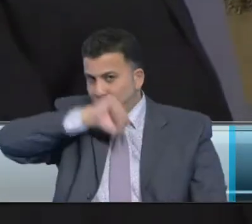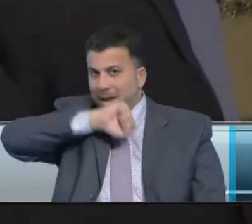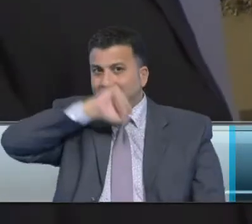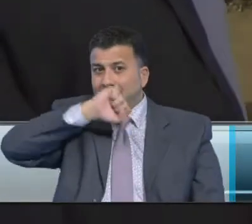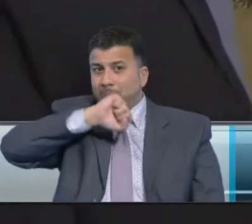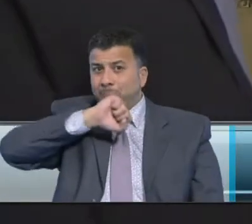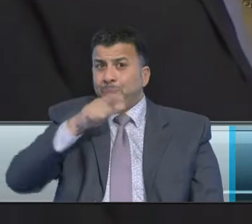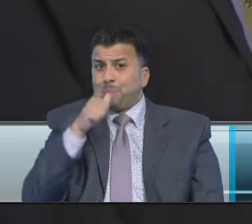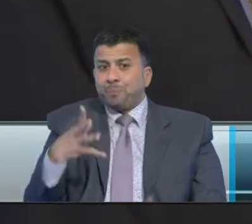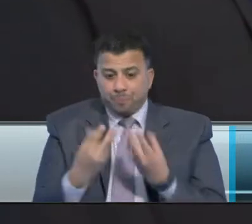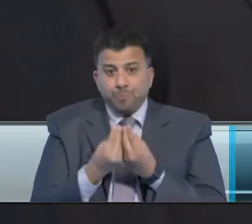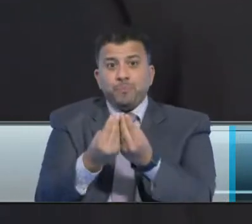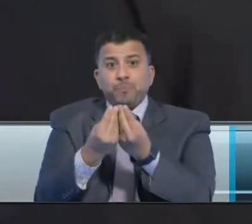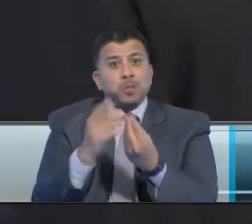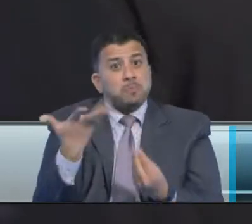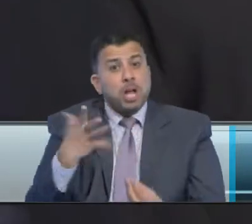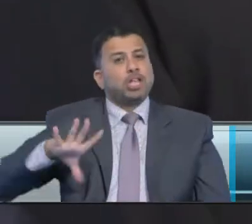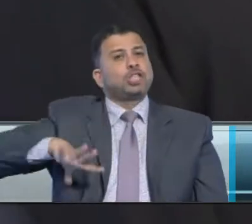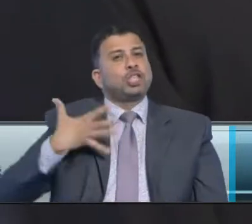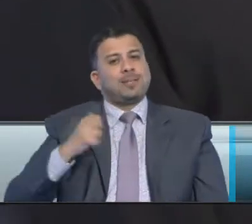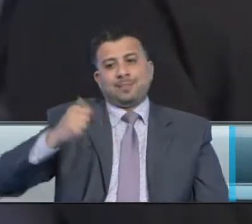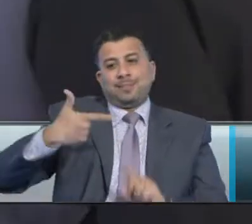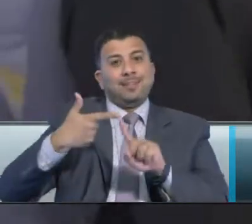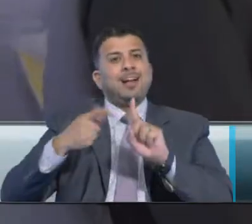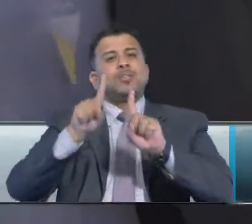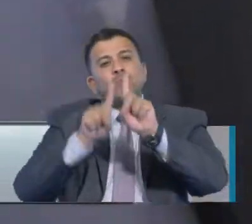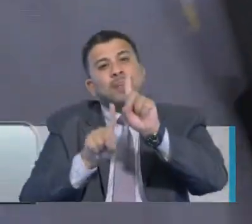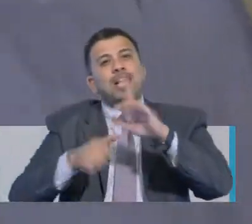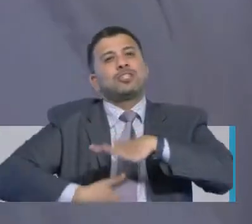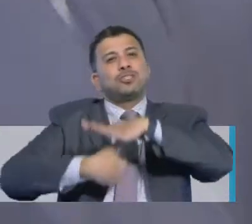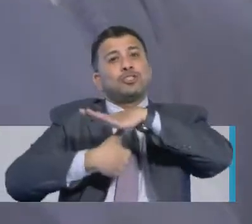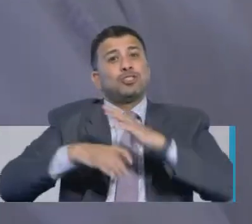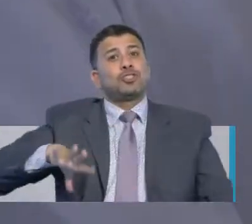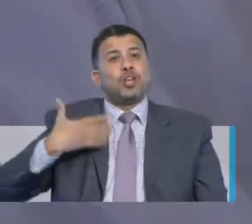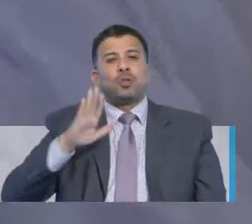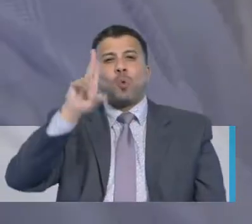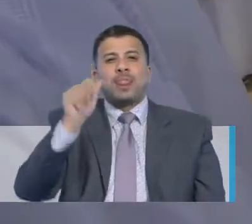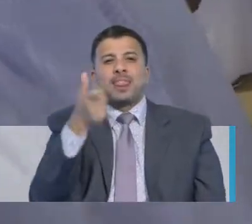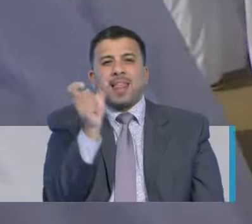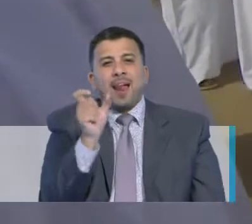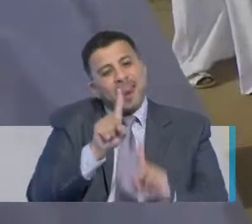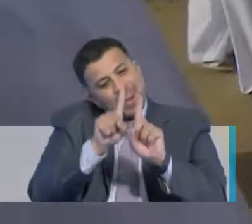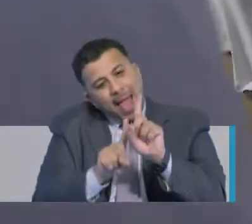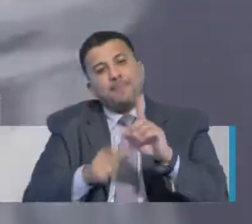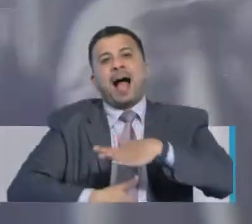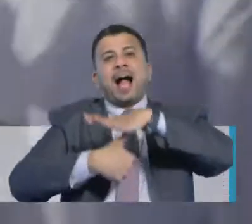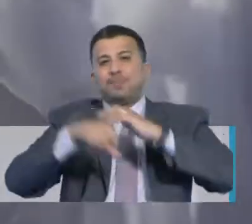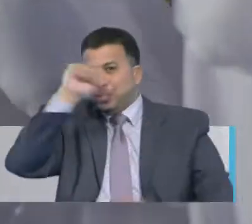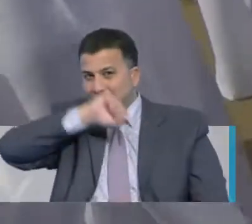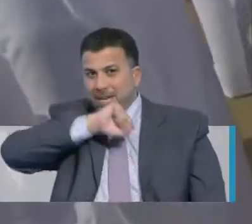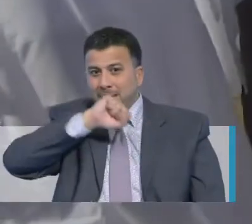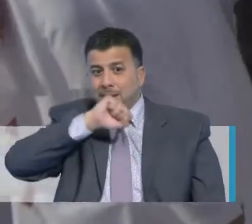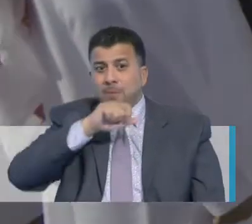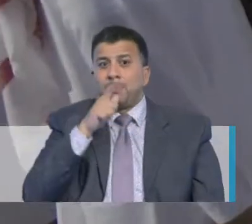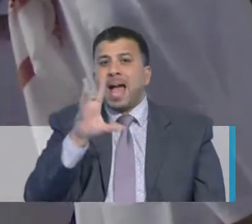الشارقة يرافقه سمو الشيخ سلطان بن محمد بن سلطان القاسمي ولي العهد ونائب حاكم الشارقة